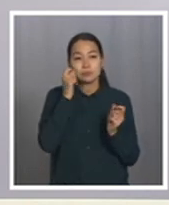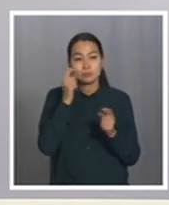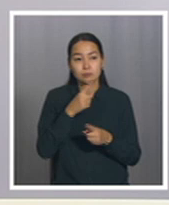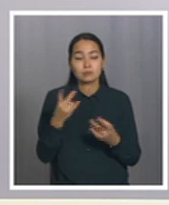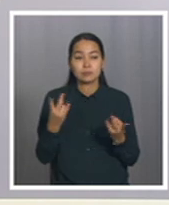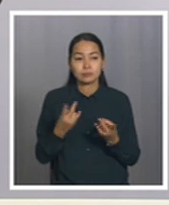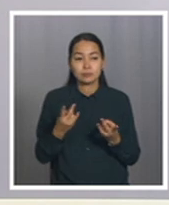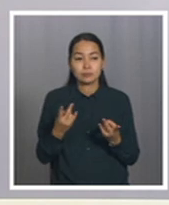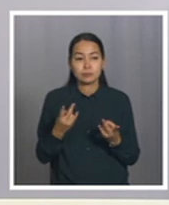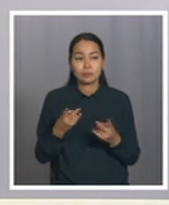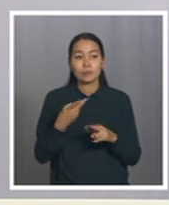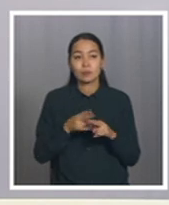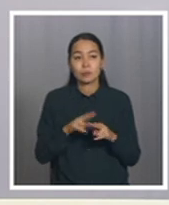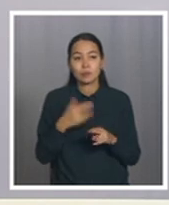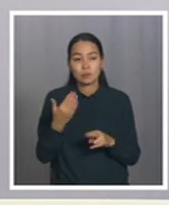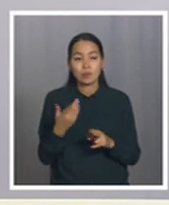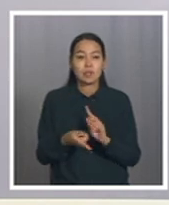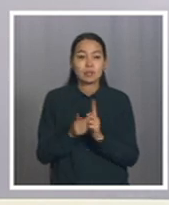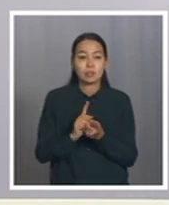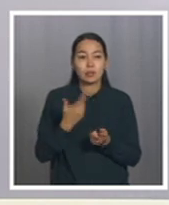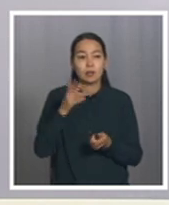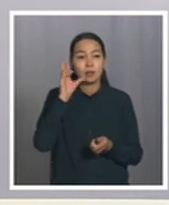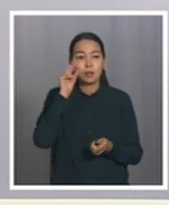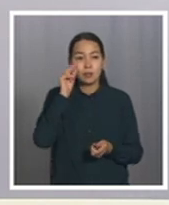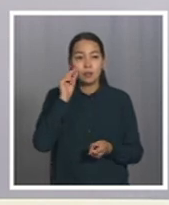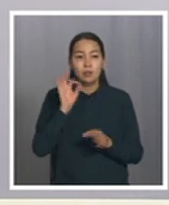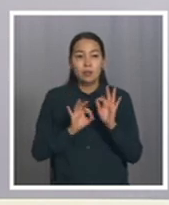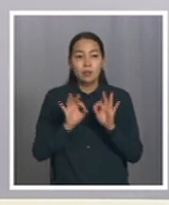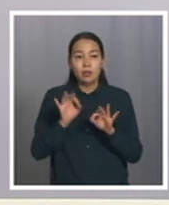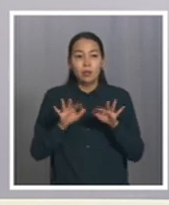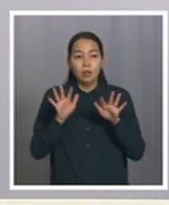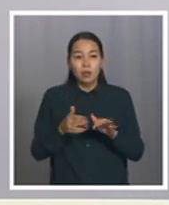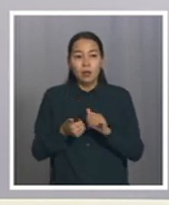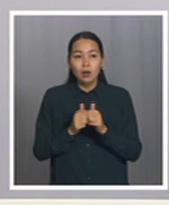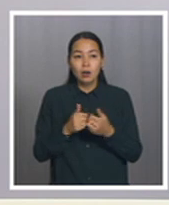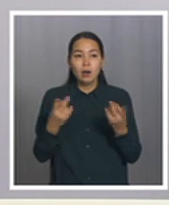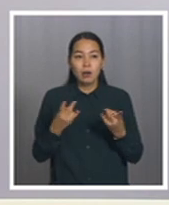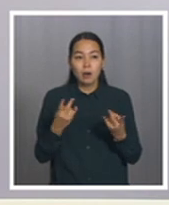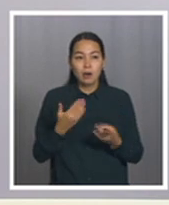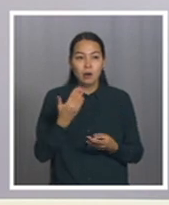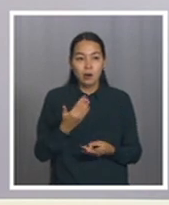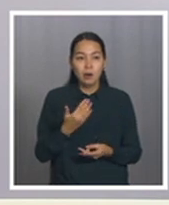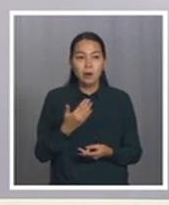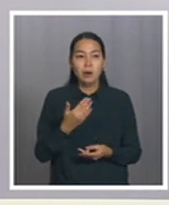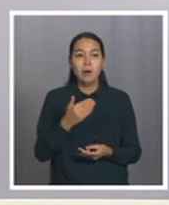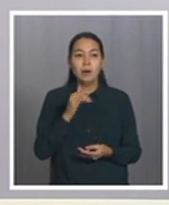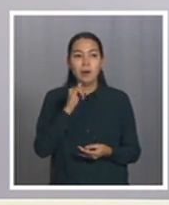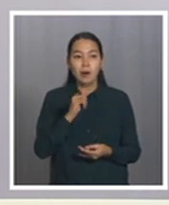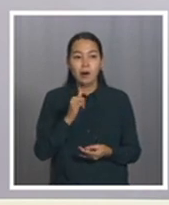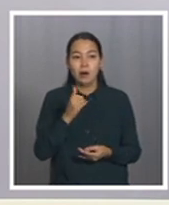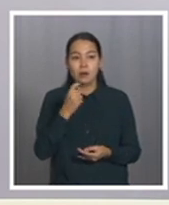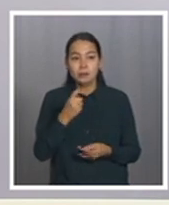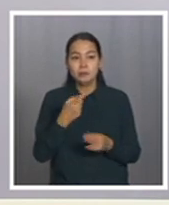болады. Сәйкесінше біздің кері функциясының графигі бізде орын ауыстыру керек, яғни керісінше мәндер жиыны бізде артық неместен 3-тен 2-ден болу